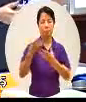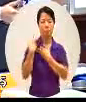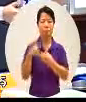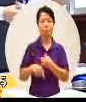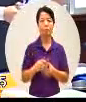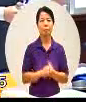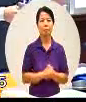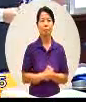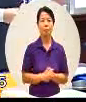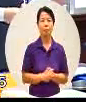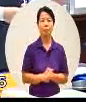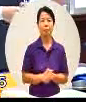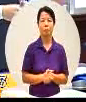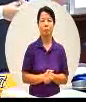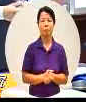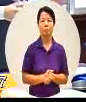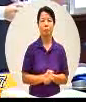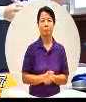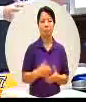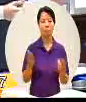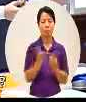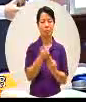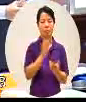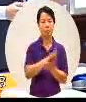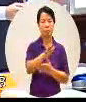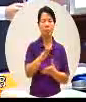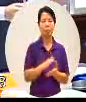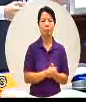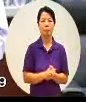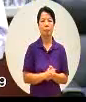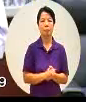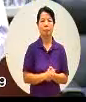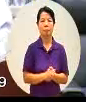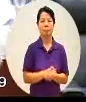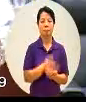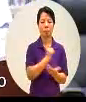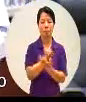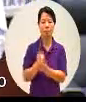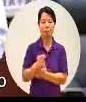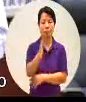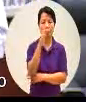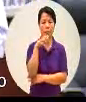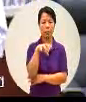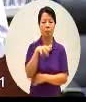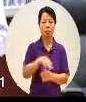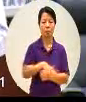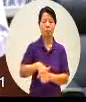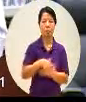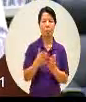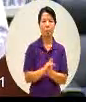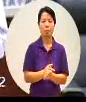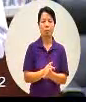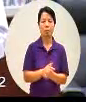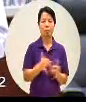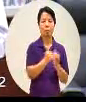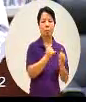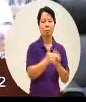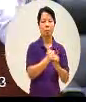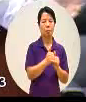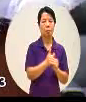齁、哦、合并以后啦齁、哦、不要说合并啦，其实每一个政府单位齁、哦、以百姓的角度来